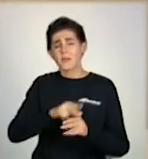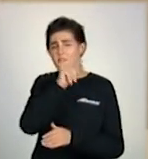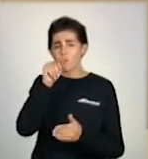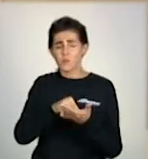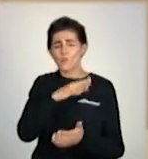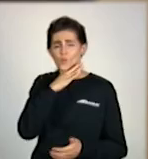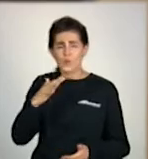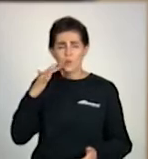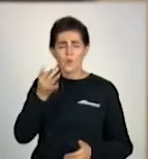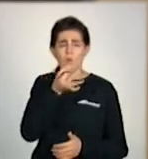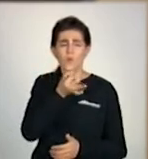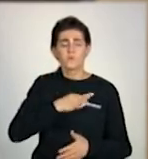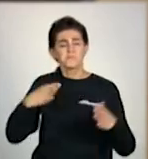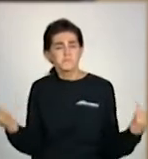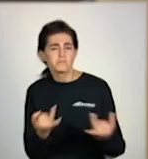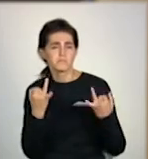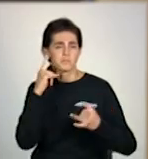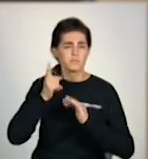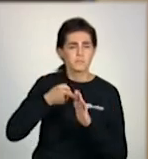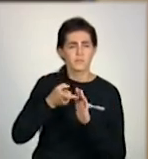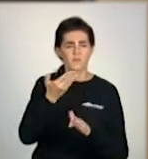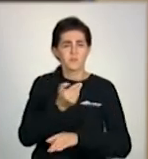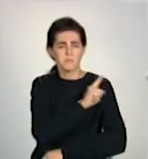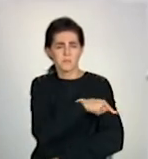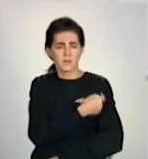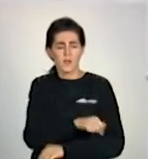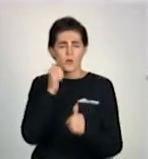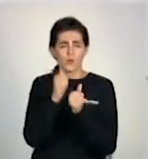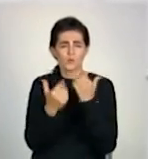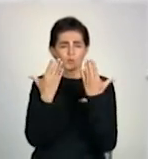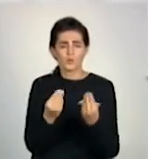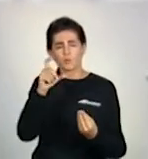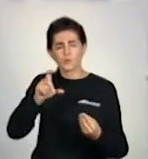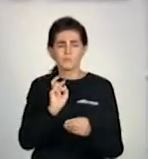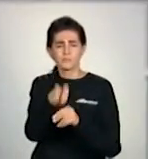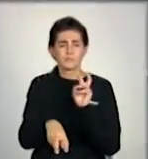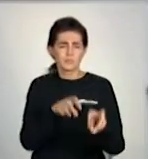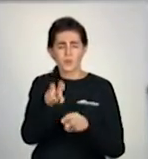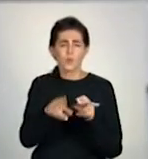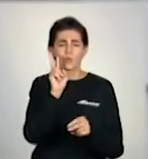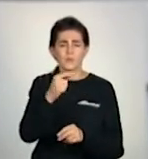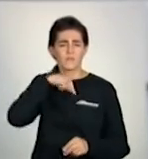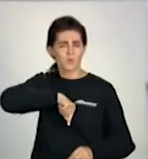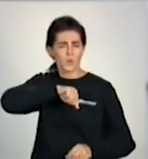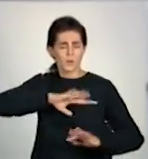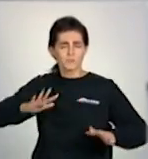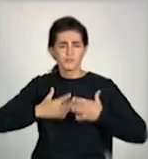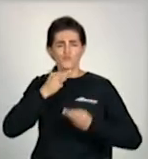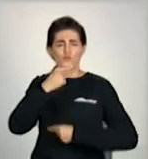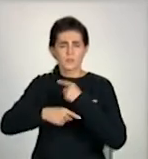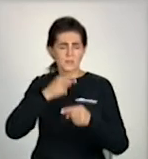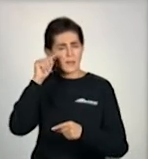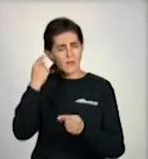відповіді науковця викликають зацікавленість медиків, бо щодня до них приходять пацієнти, які зараз морально збуджені через